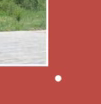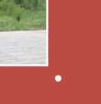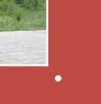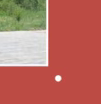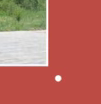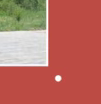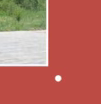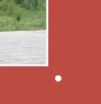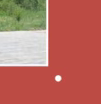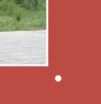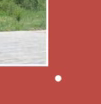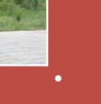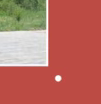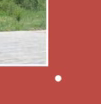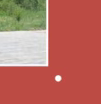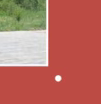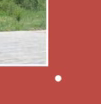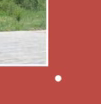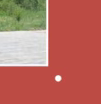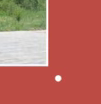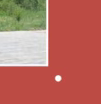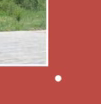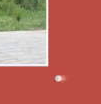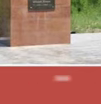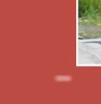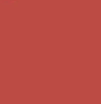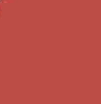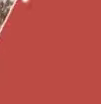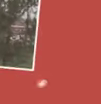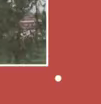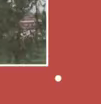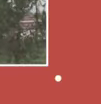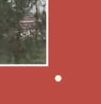Шиелде сынап бағанасы күндіз 34 градус ыстық, түнде 19 градус жылыны көрсетеді.